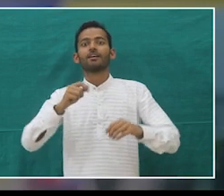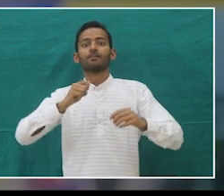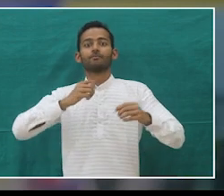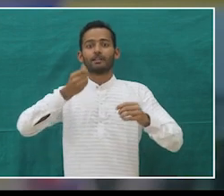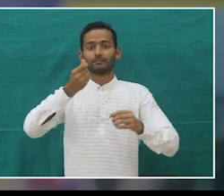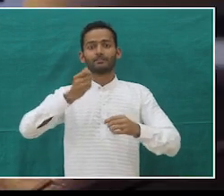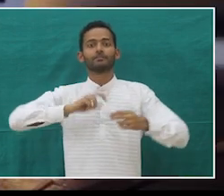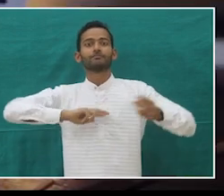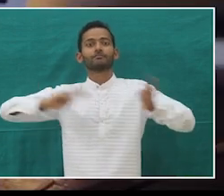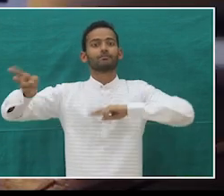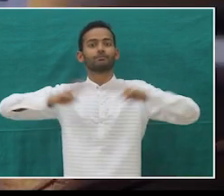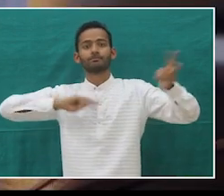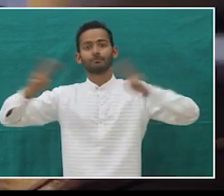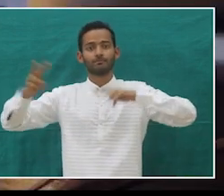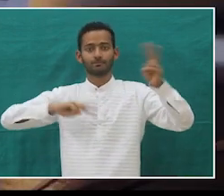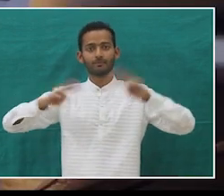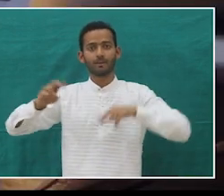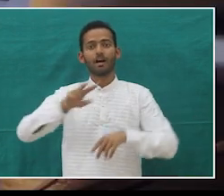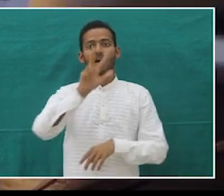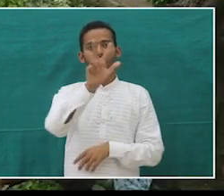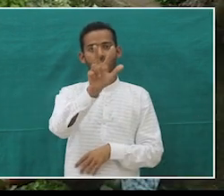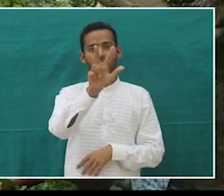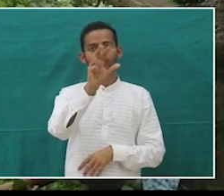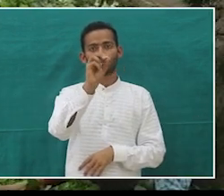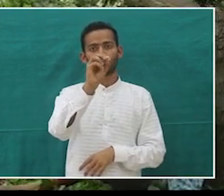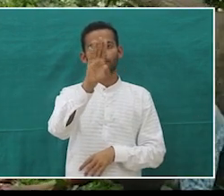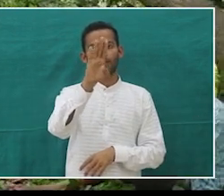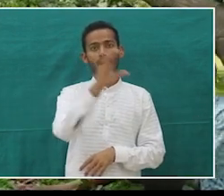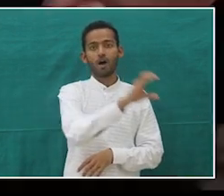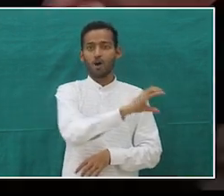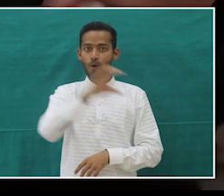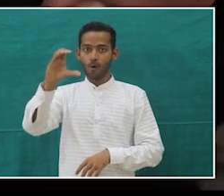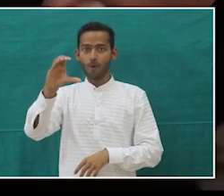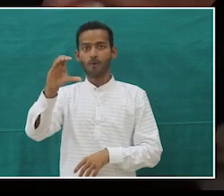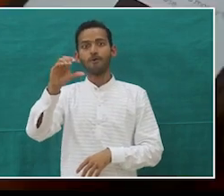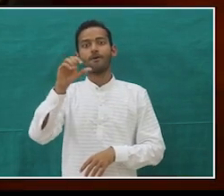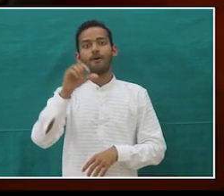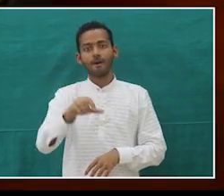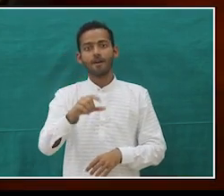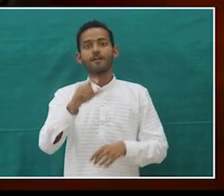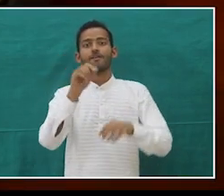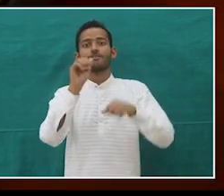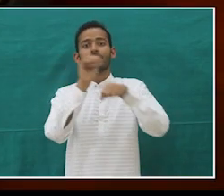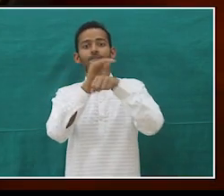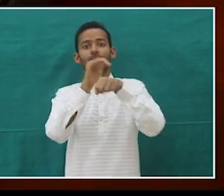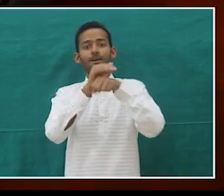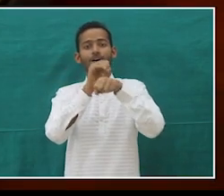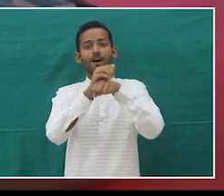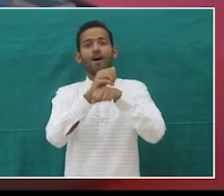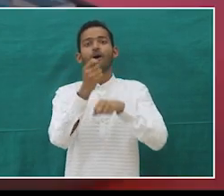जनवरी 2023 तक 804 करोड़ ट्रांजैक्शन के जारी 13 लाख करोड़ रुपए का